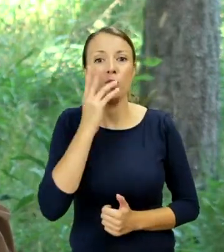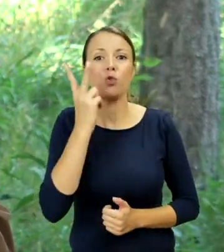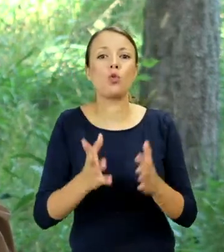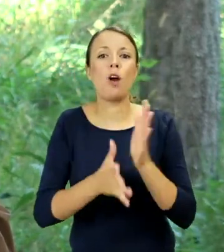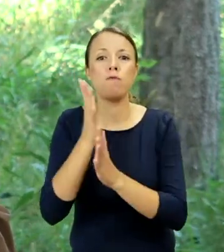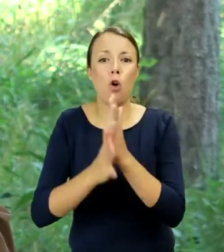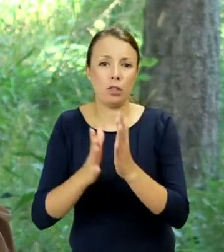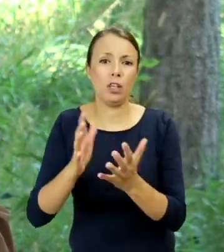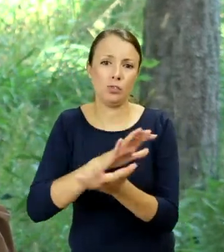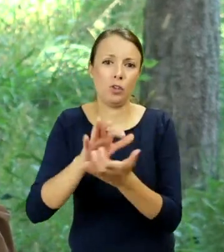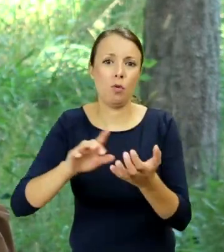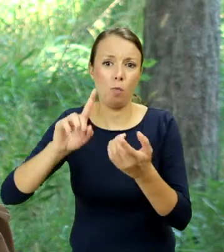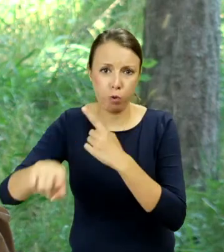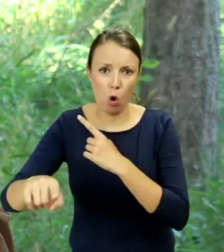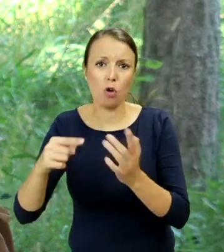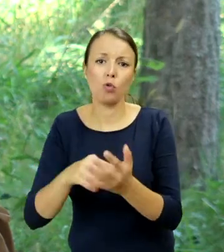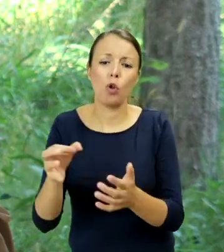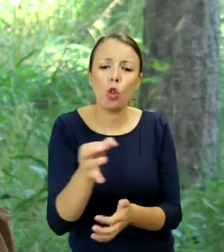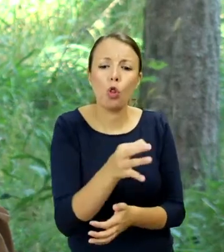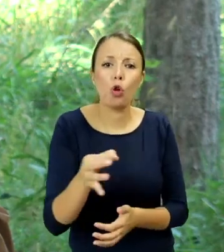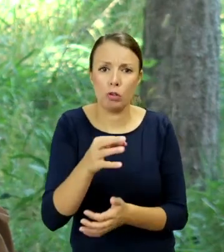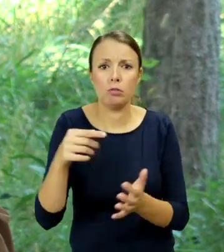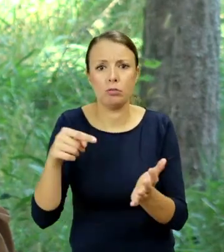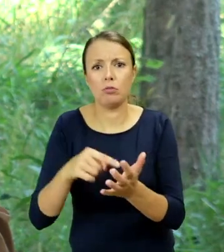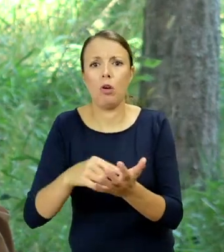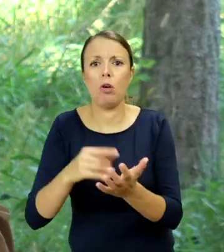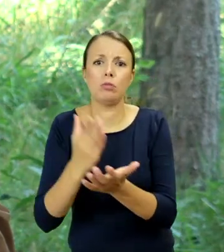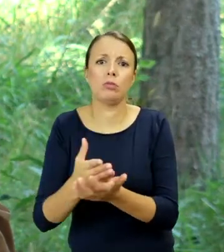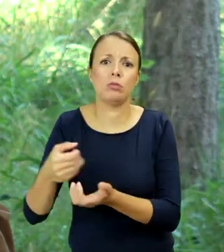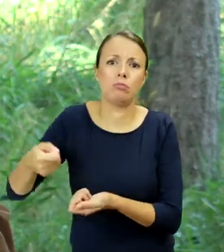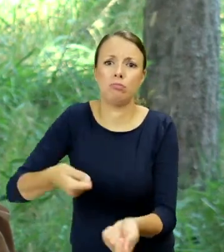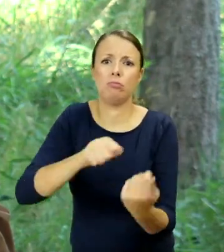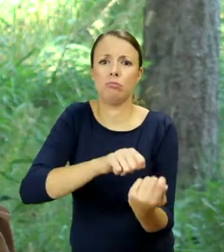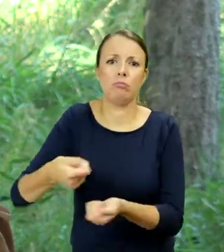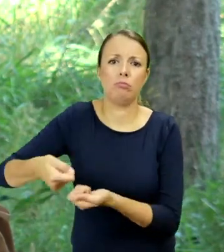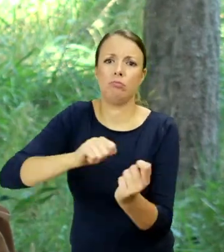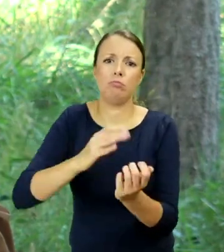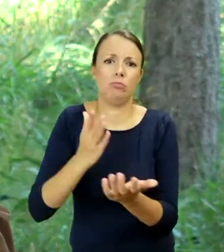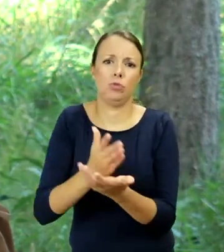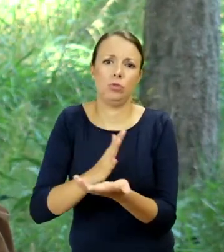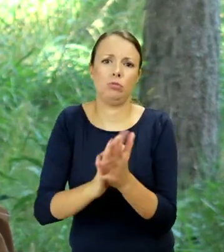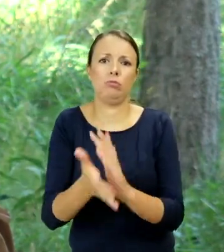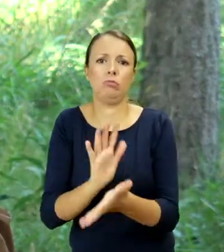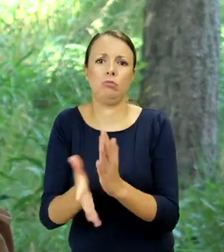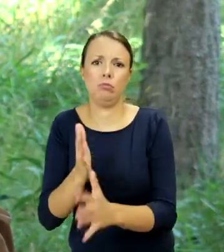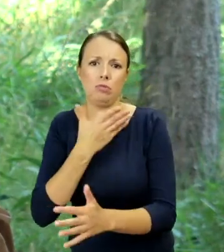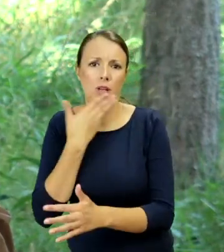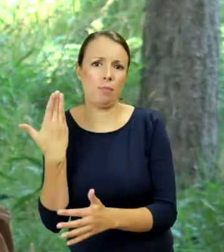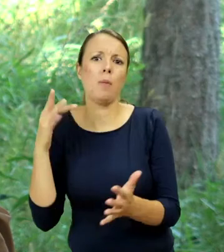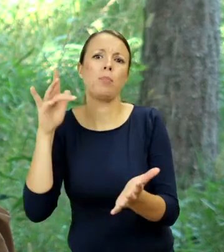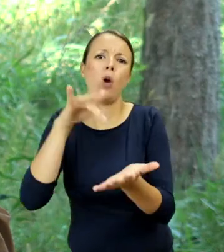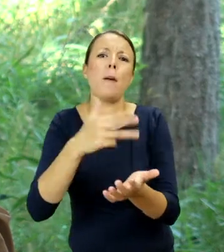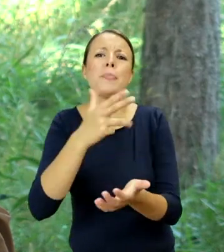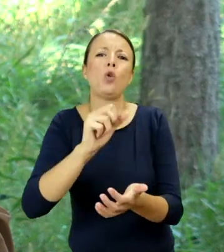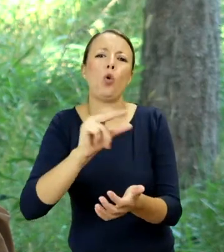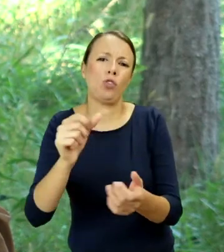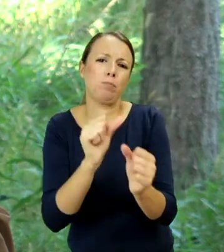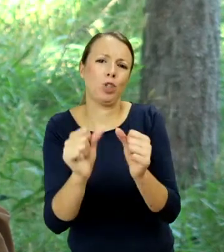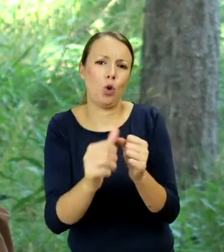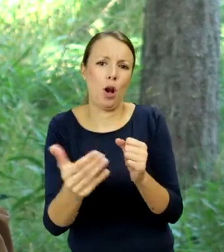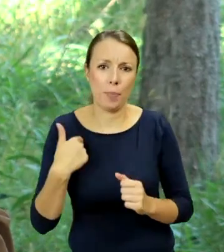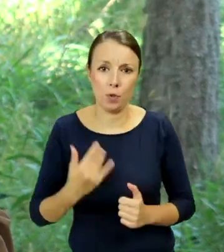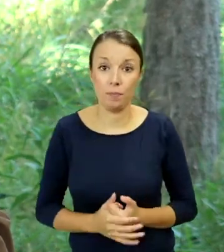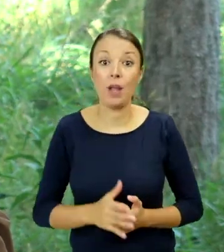zostało zasypane, gdy w Milusinie mieściło się przedszkole, ale gdy prowadzone były prace rewitalizacyjne w